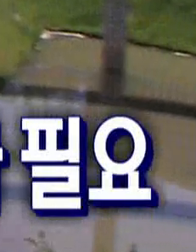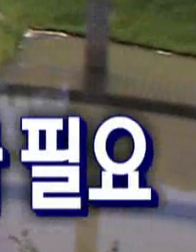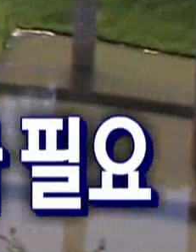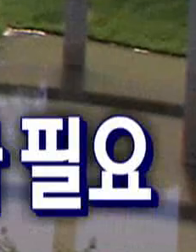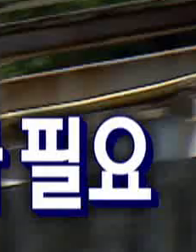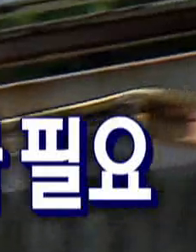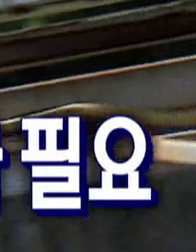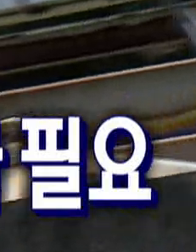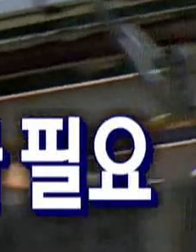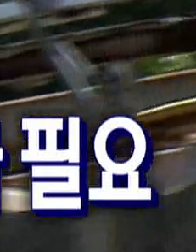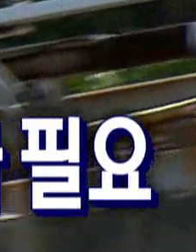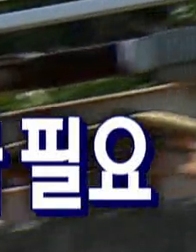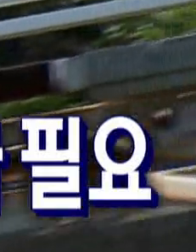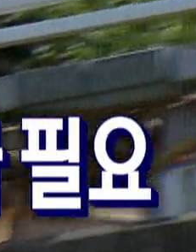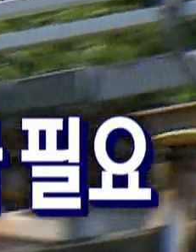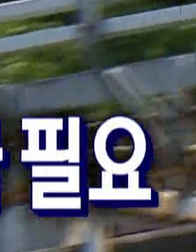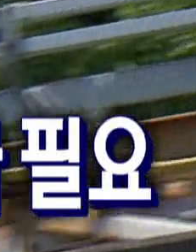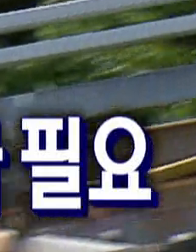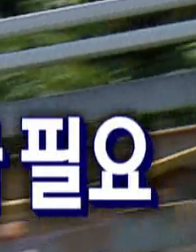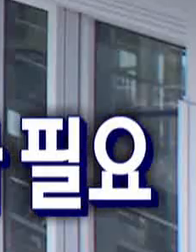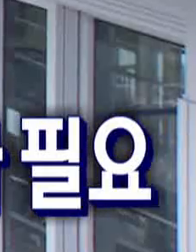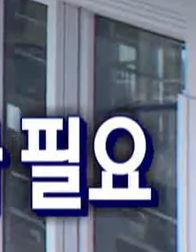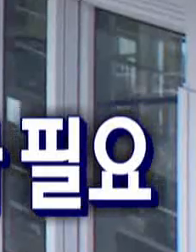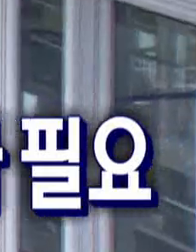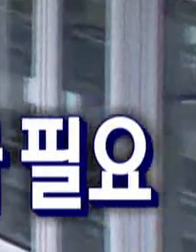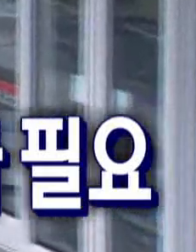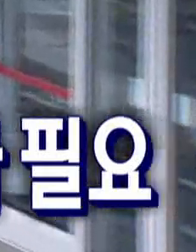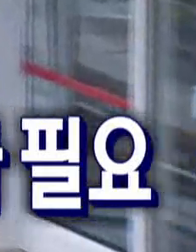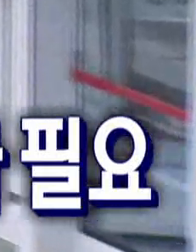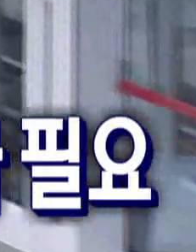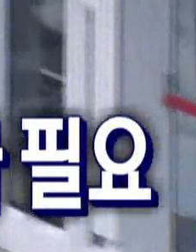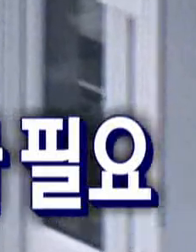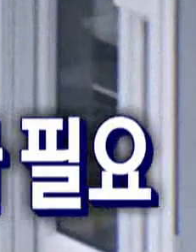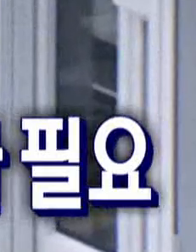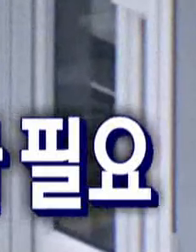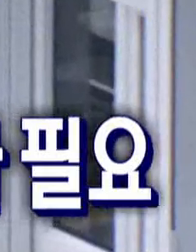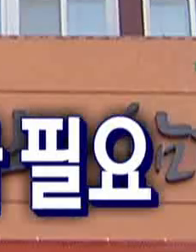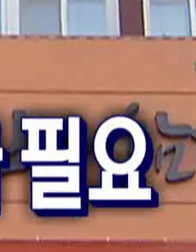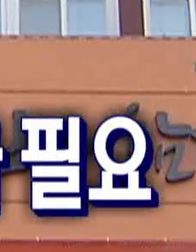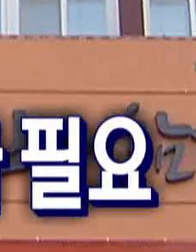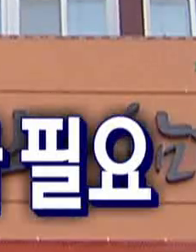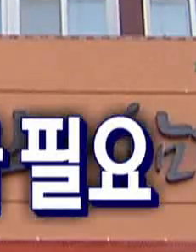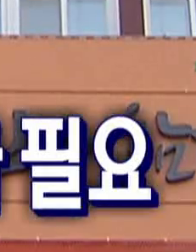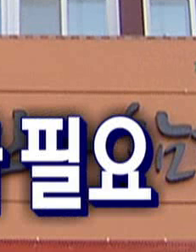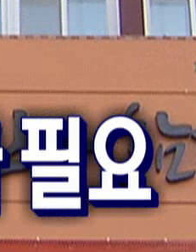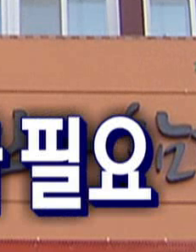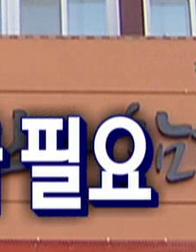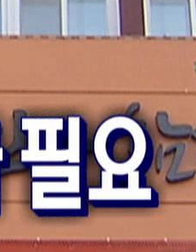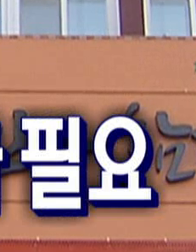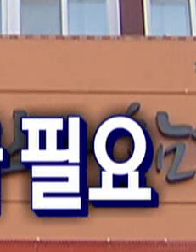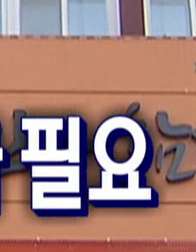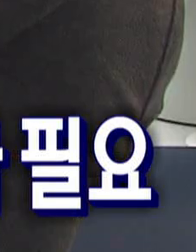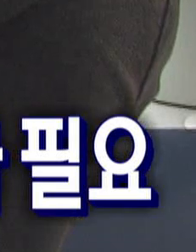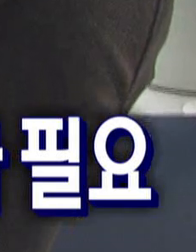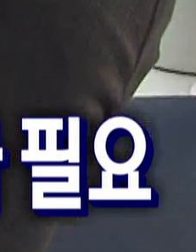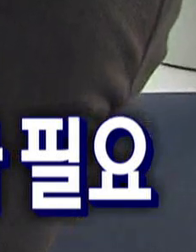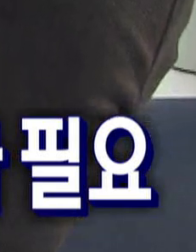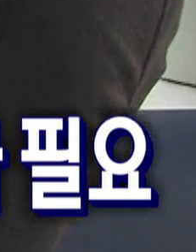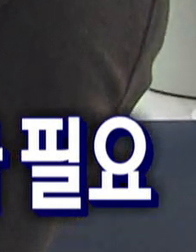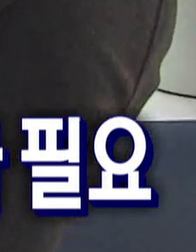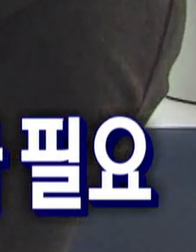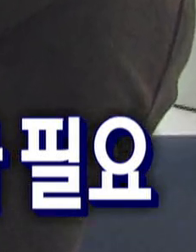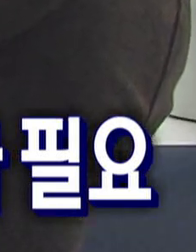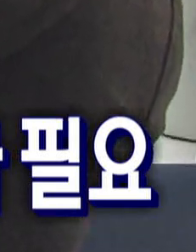운영과 관련된 순천시와 운영업체 간 마찰에 대해 중재의 목소리가 커지고 있습니다. 운영업체와 순천시 양측 모두